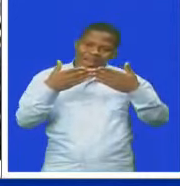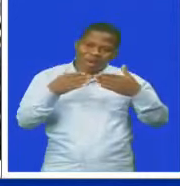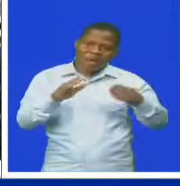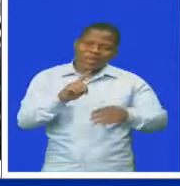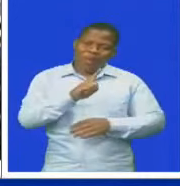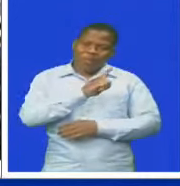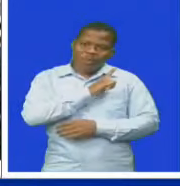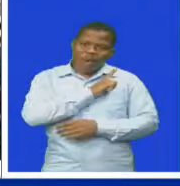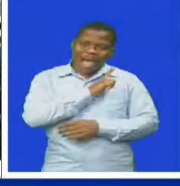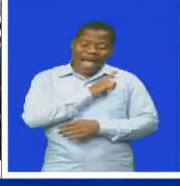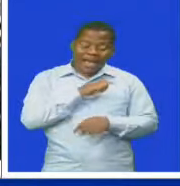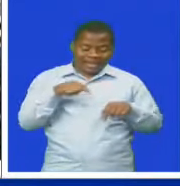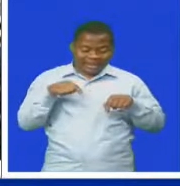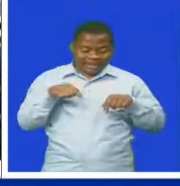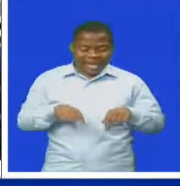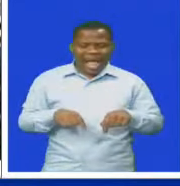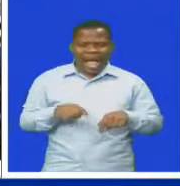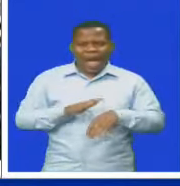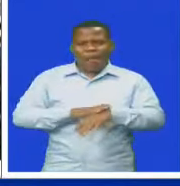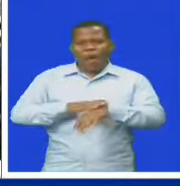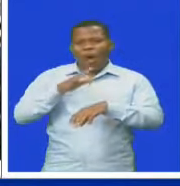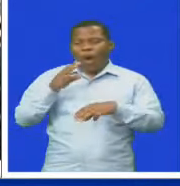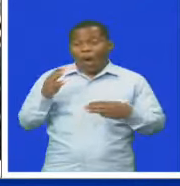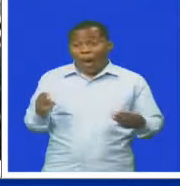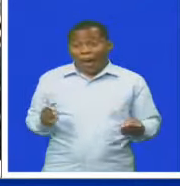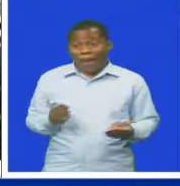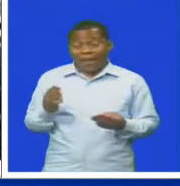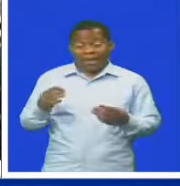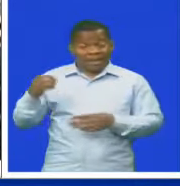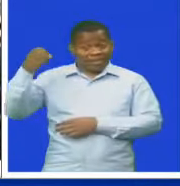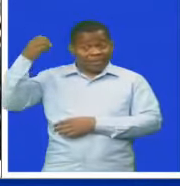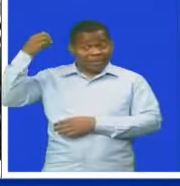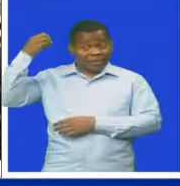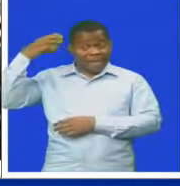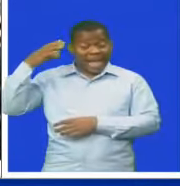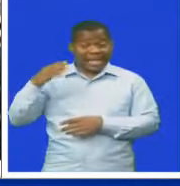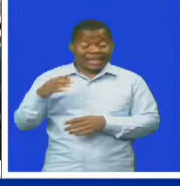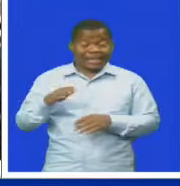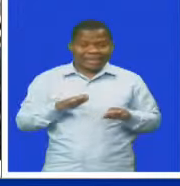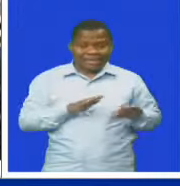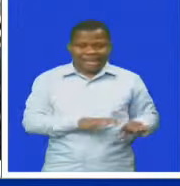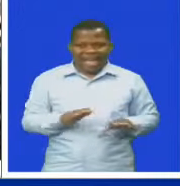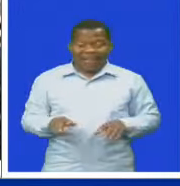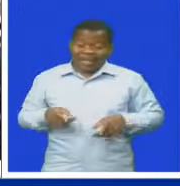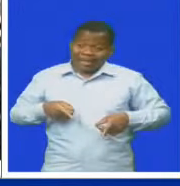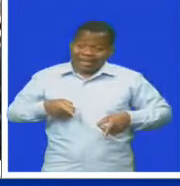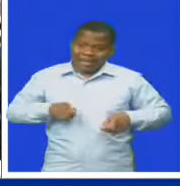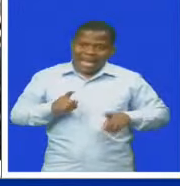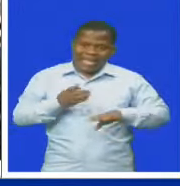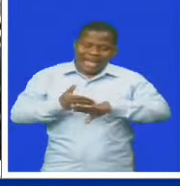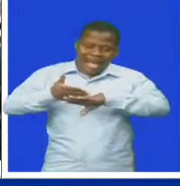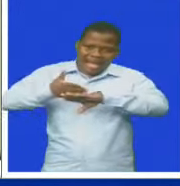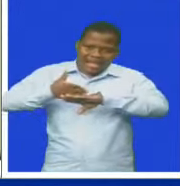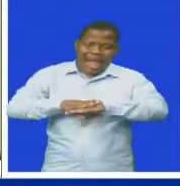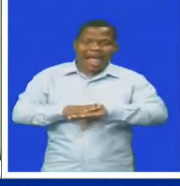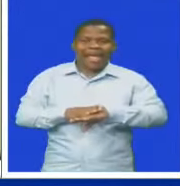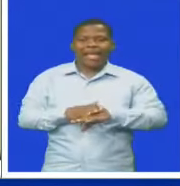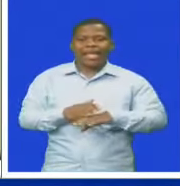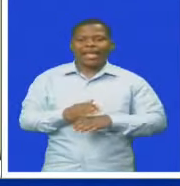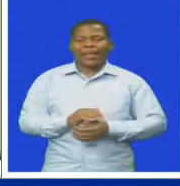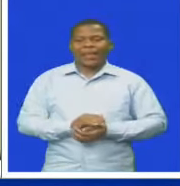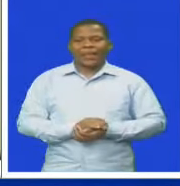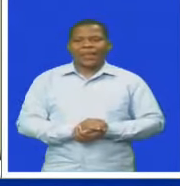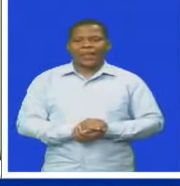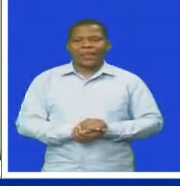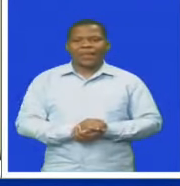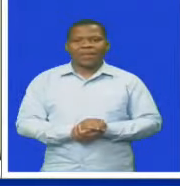tigigaba lesetanza lapho khona sive silimala sisishiya emhlabeni ngenxa yekusebenziseka kabi kwagesi.